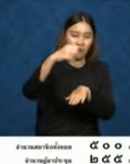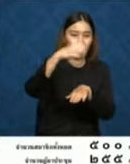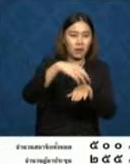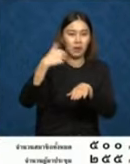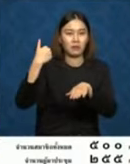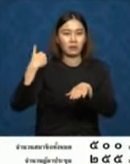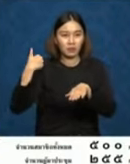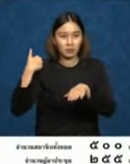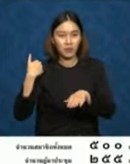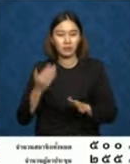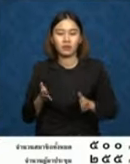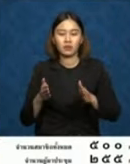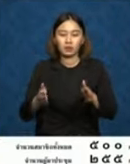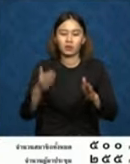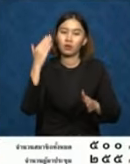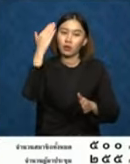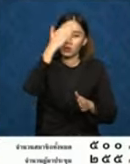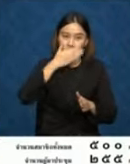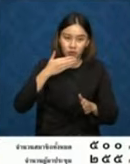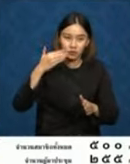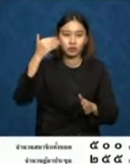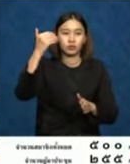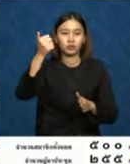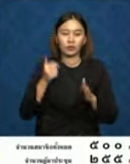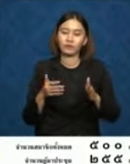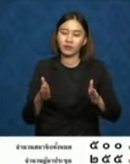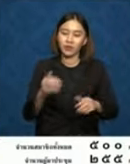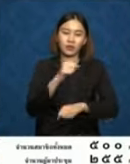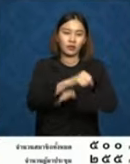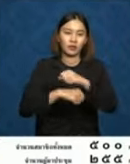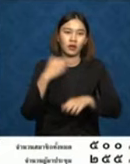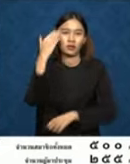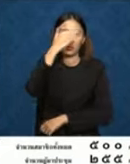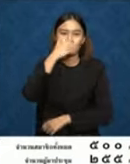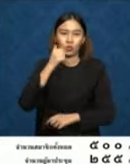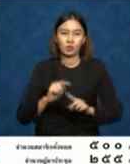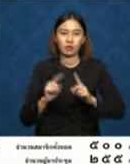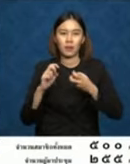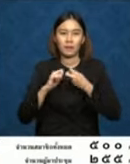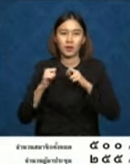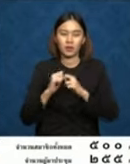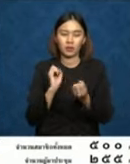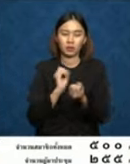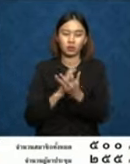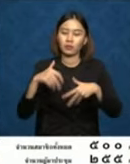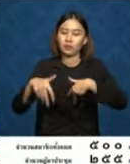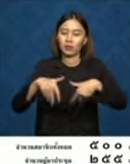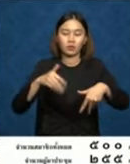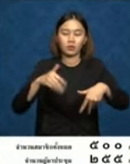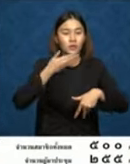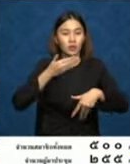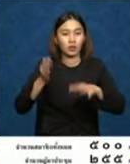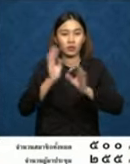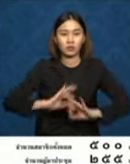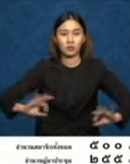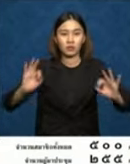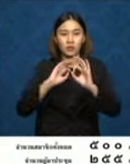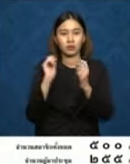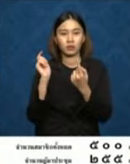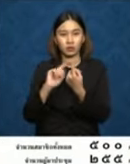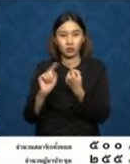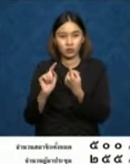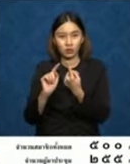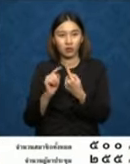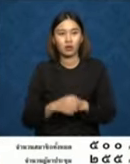เป็นถนนที่สวยงามนะครับที่สร้างด้วยสวยงามและเป็นปัญหากับพี่น้องประชาชนมาตลอดโดยเฉพาะในเรื่อง